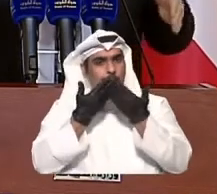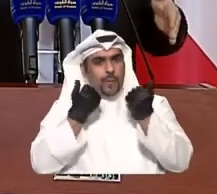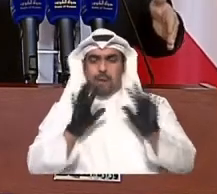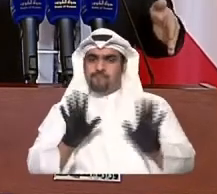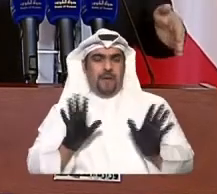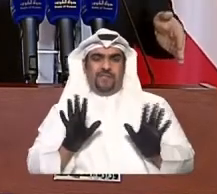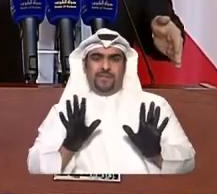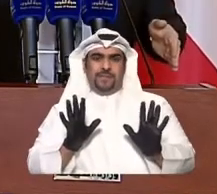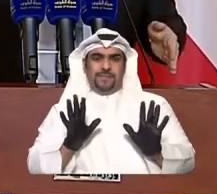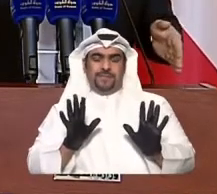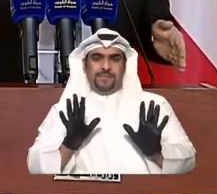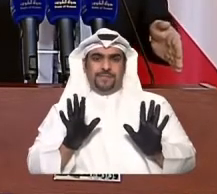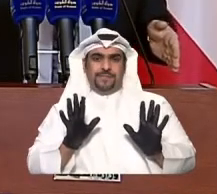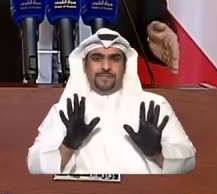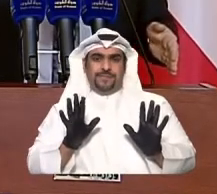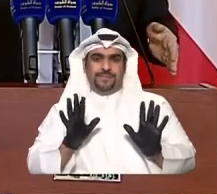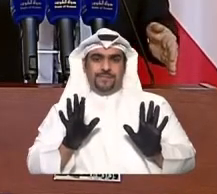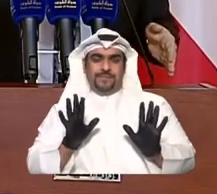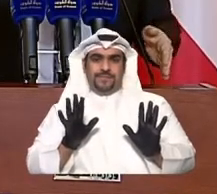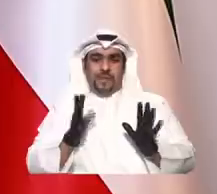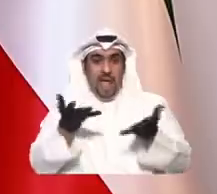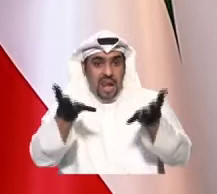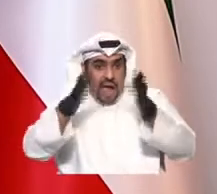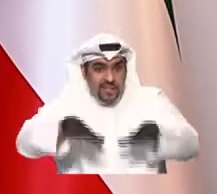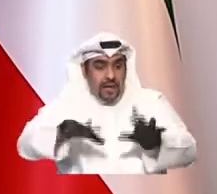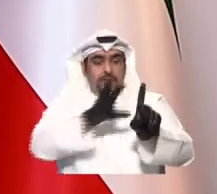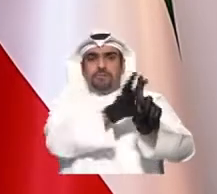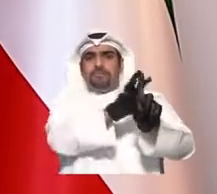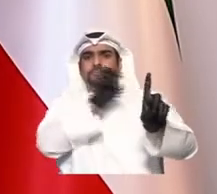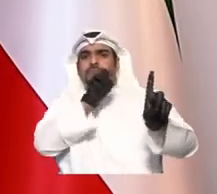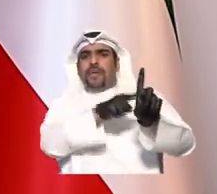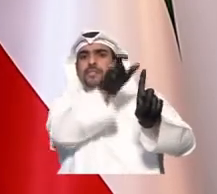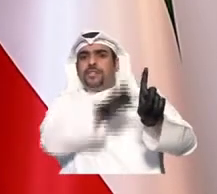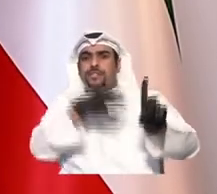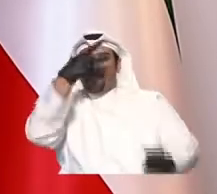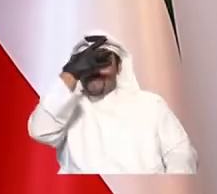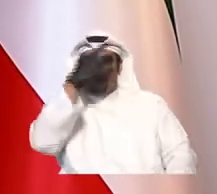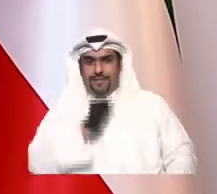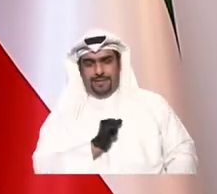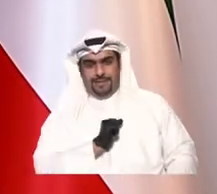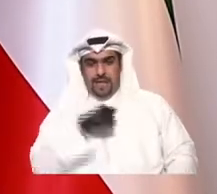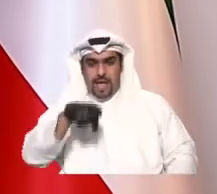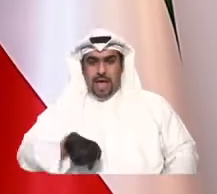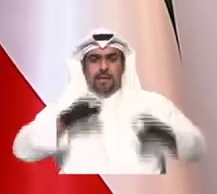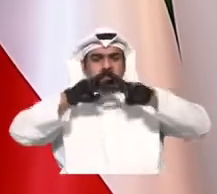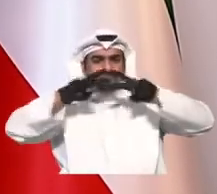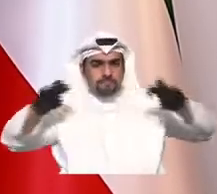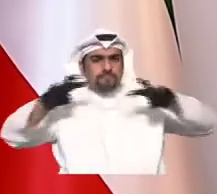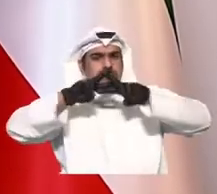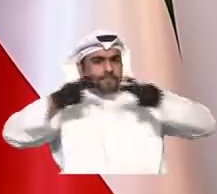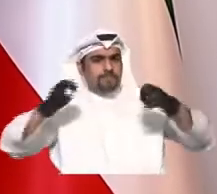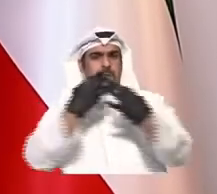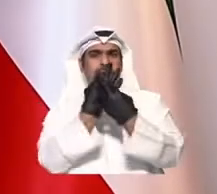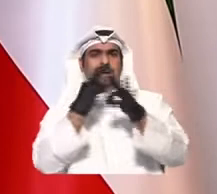مخالطة لحالات أصيبت بمرض كوفيد 19 أو حالات يجرى التوصل لمصدر العدوى وفحص المخالطين لها. من